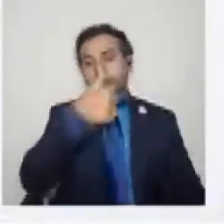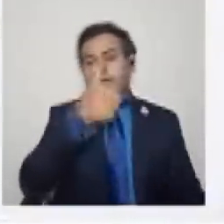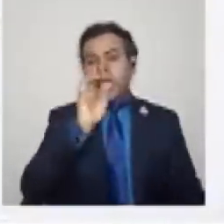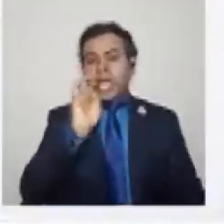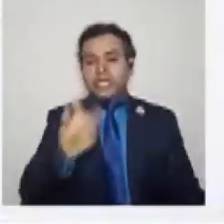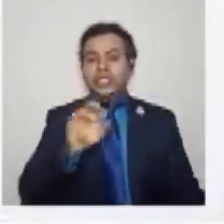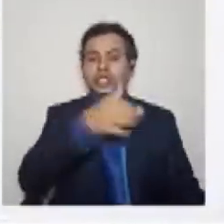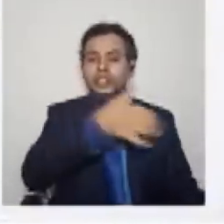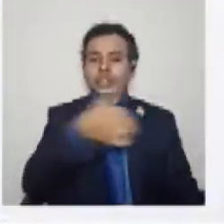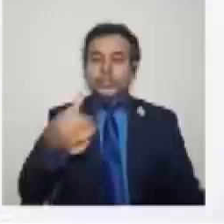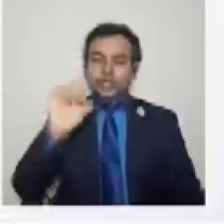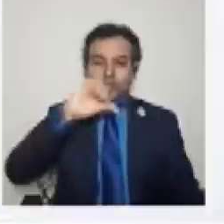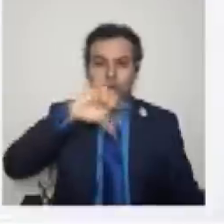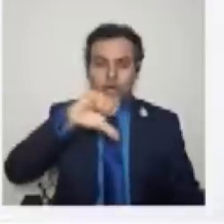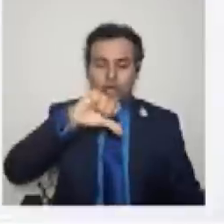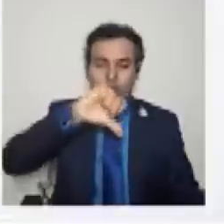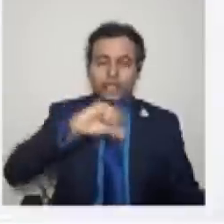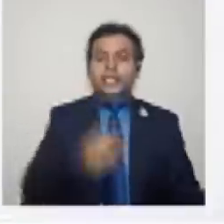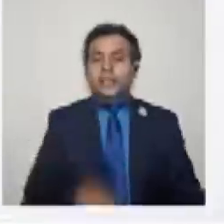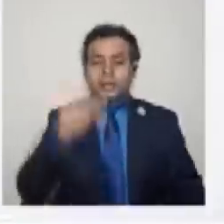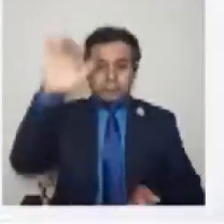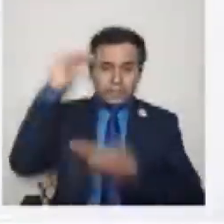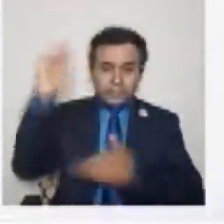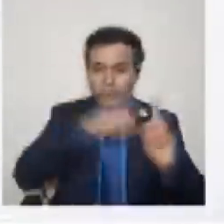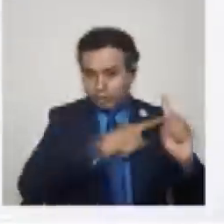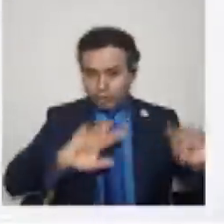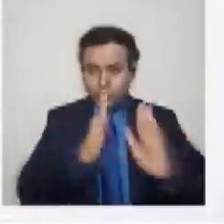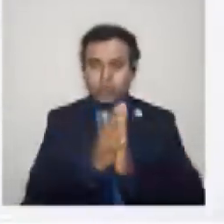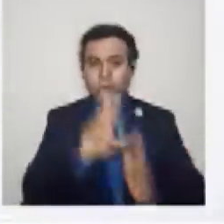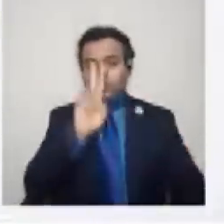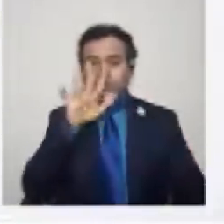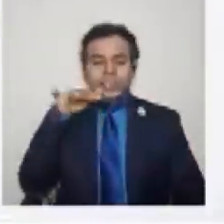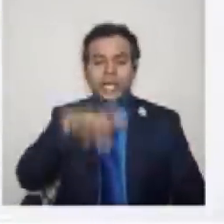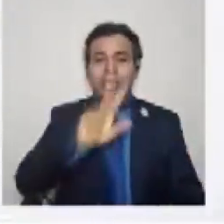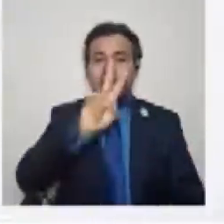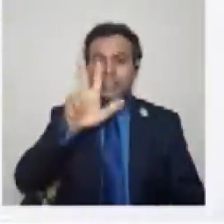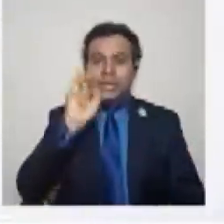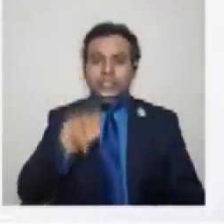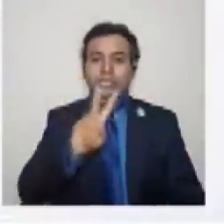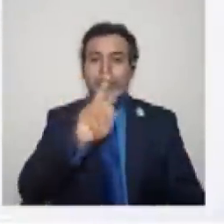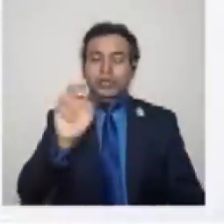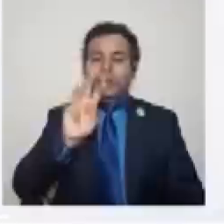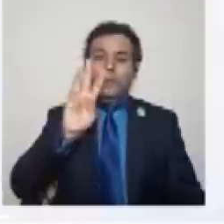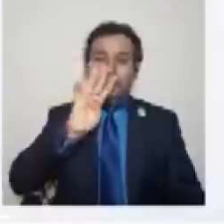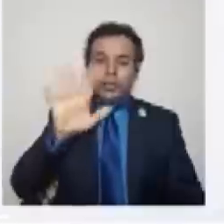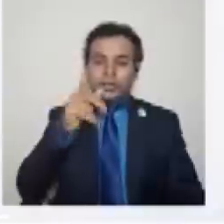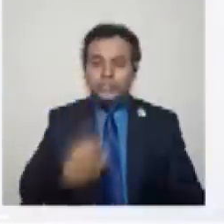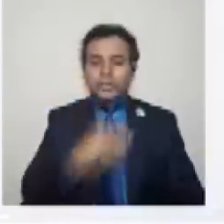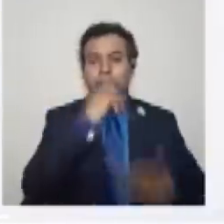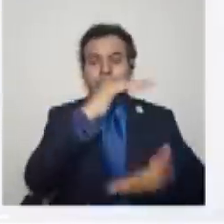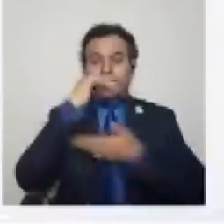ব্যক্তিগত সুরক্ষা সামগ্রী 24 ঘন্টায় বিতরণ হয়েছে 6,609টি, এ পর্যন্ত সংগৃহীত হয়েছে